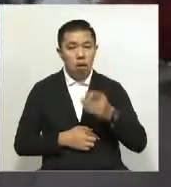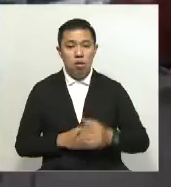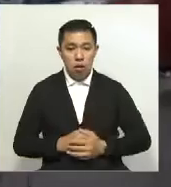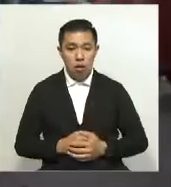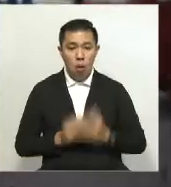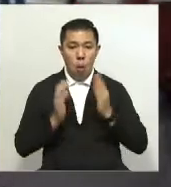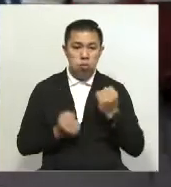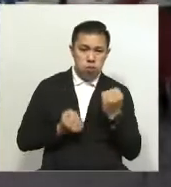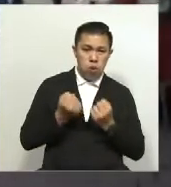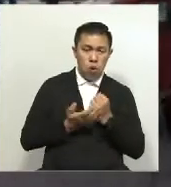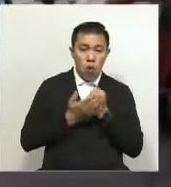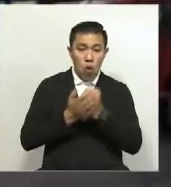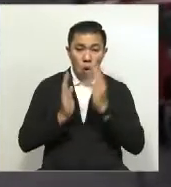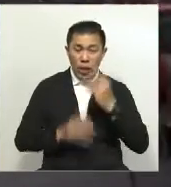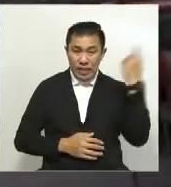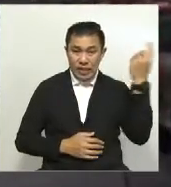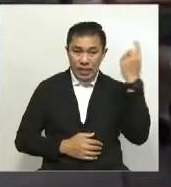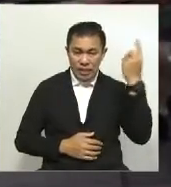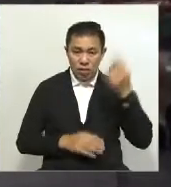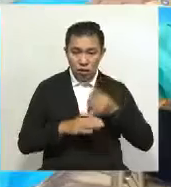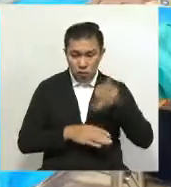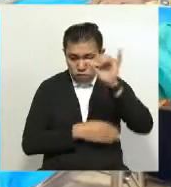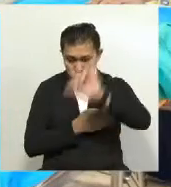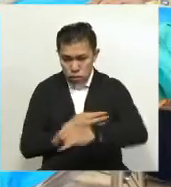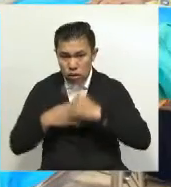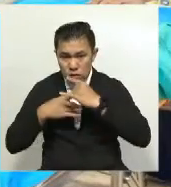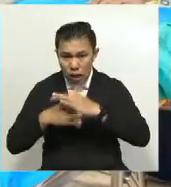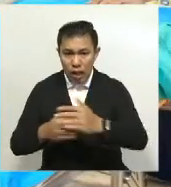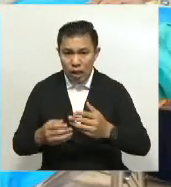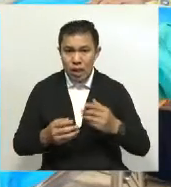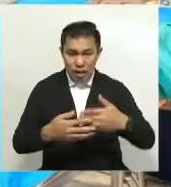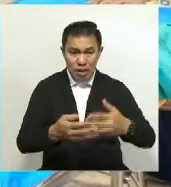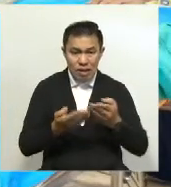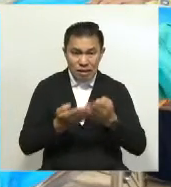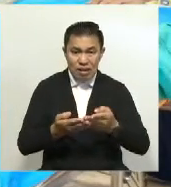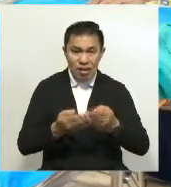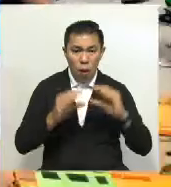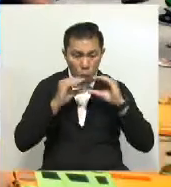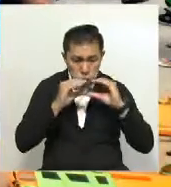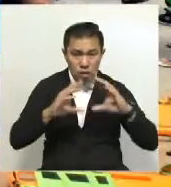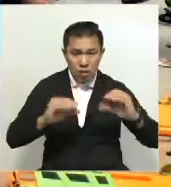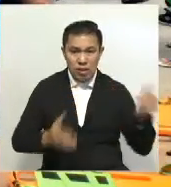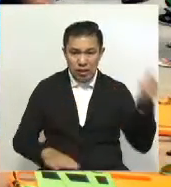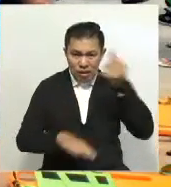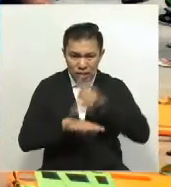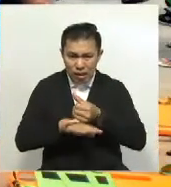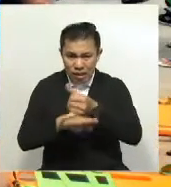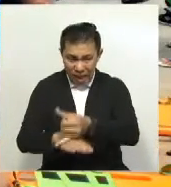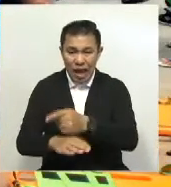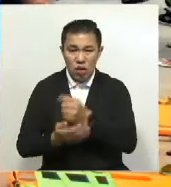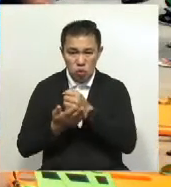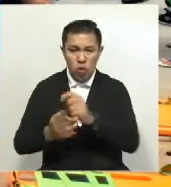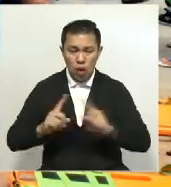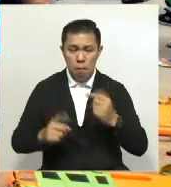างคนขับเรือก็ได้ให้นักท่องเที่ยวนั้นลงไปในทะเลแล้วก็ปล่อยเรือยางก่อนที่จะมีผู้ที่ช่วยเหลือแต่อย่างไรก็ตามค่ะ